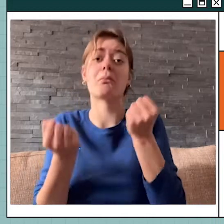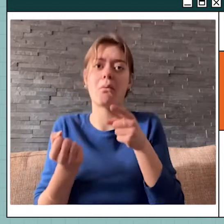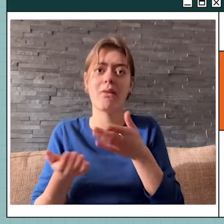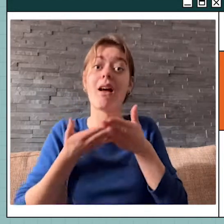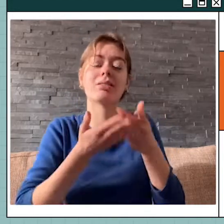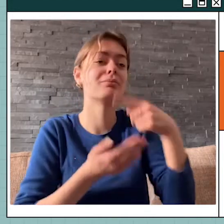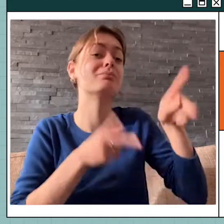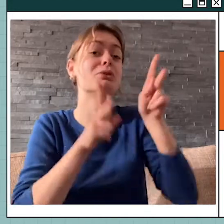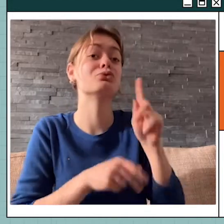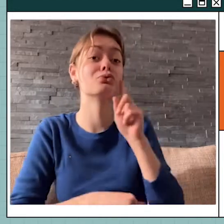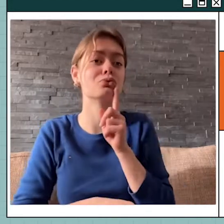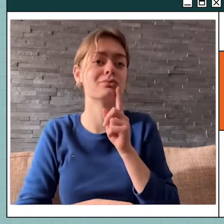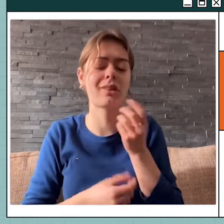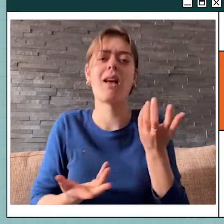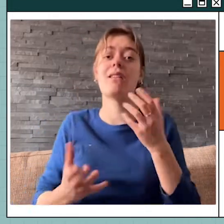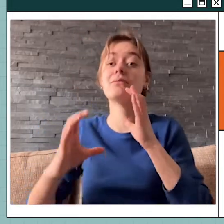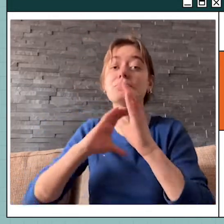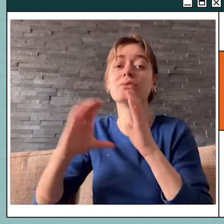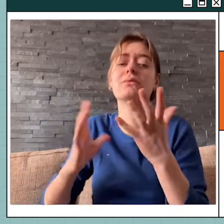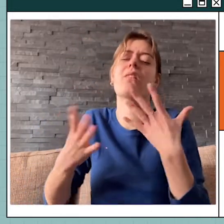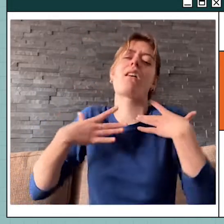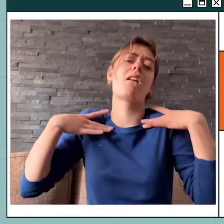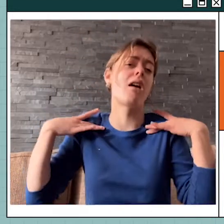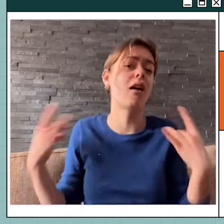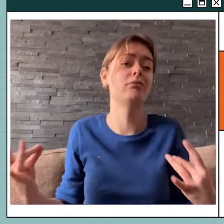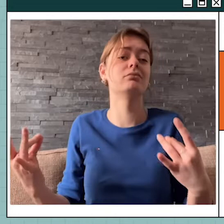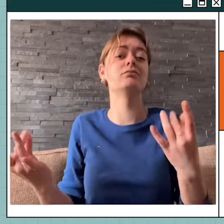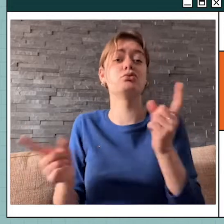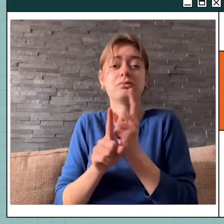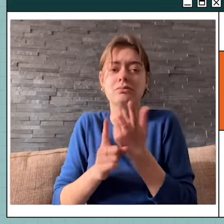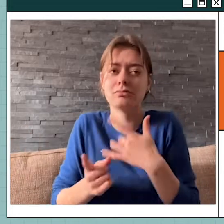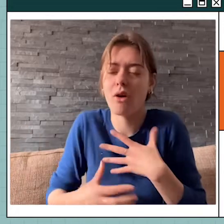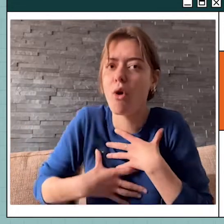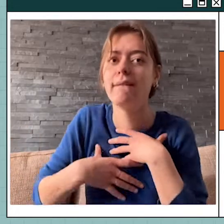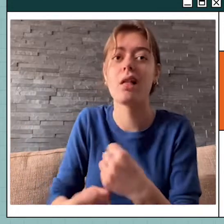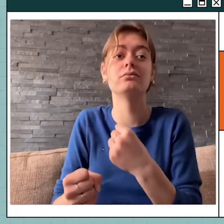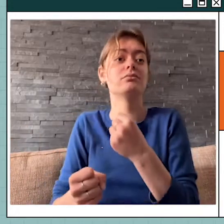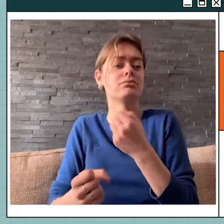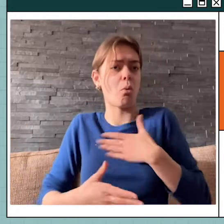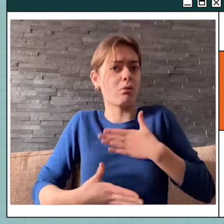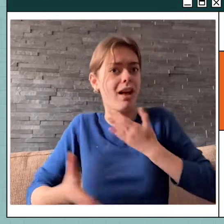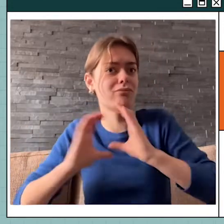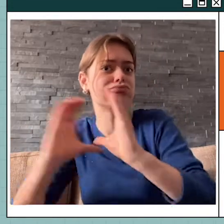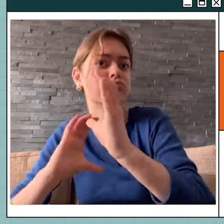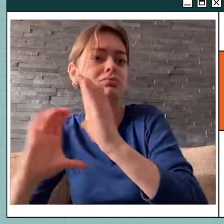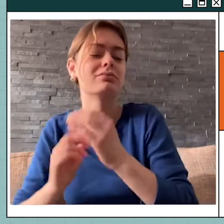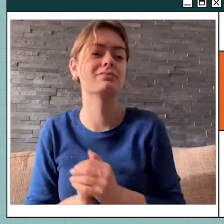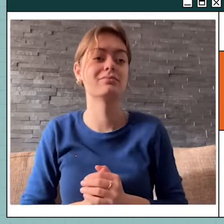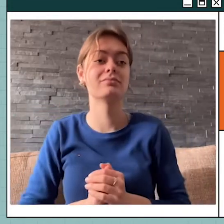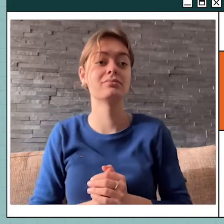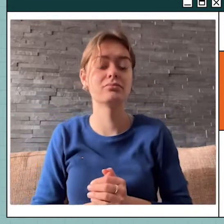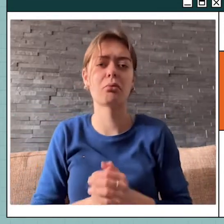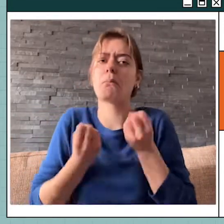vous permettez aux personnes qui vivent avec une surdité, qui communiquent avec vous, de se sentir tellement plus à l'aise, en confiance et contents de